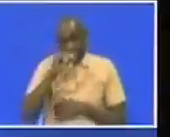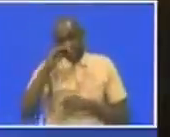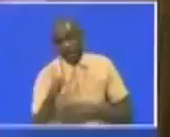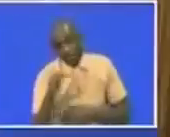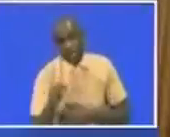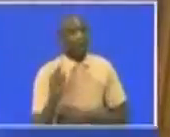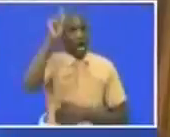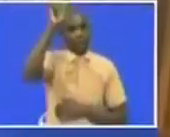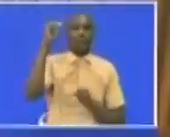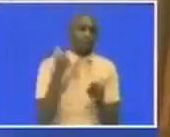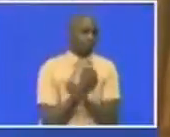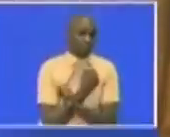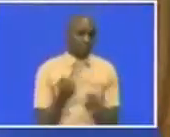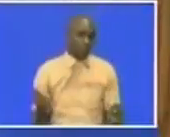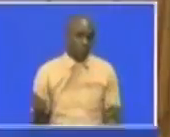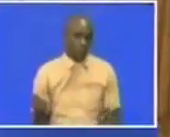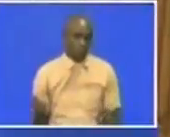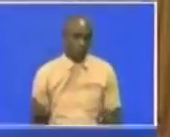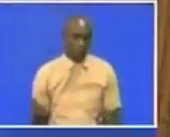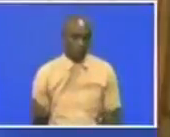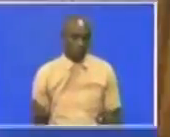tu.